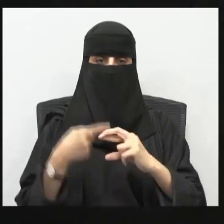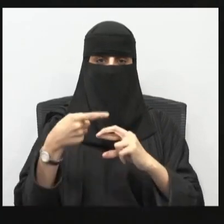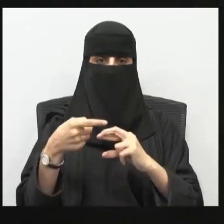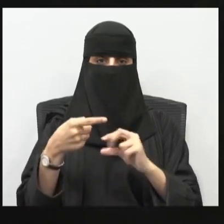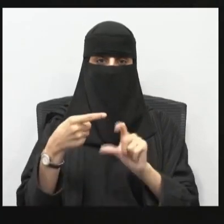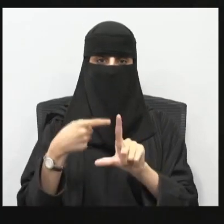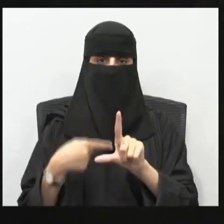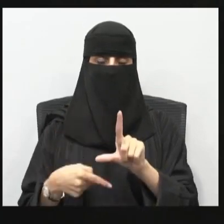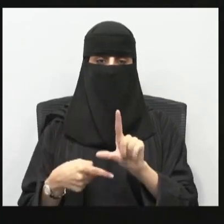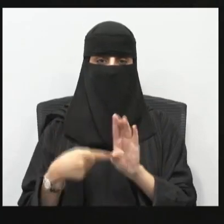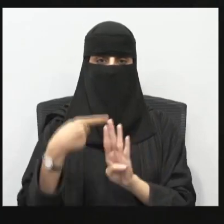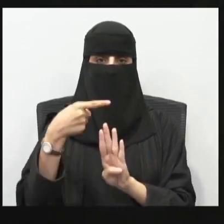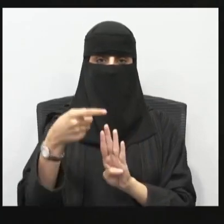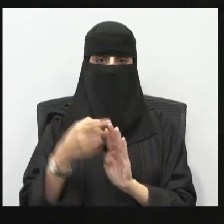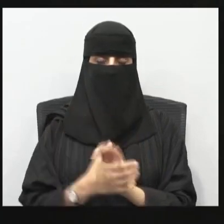يا